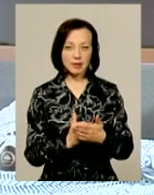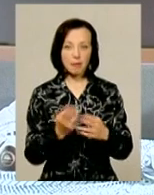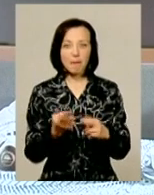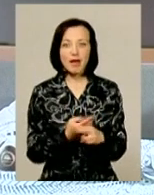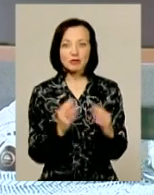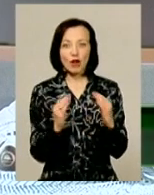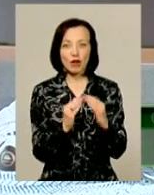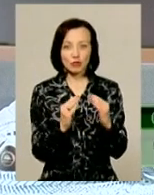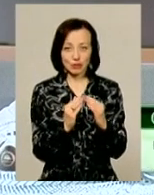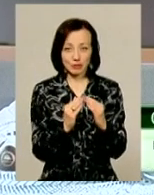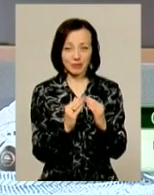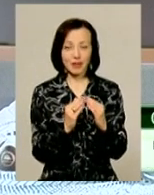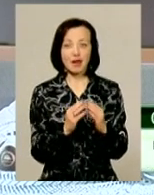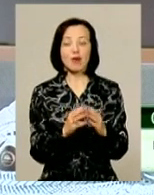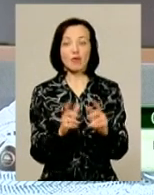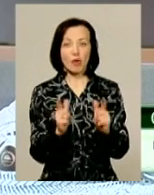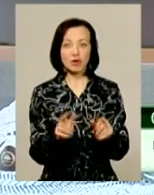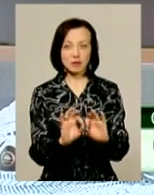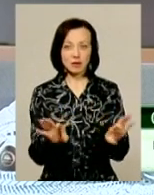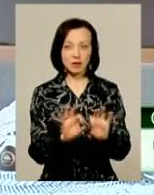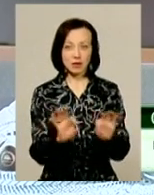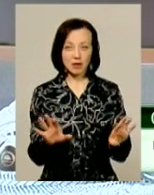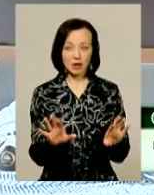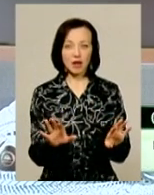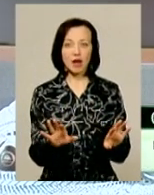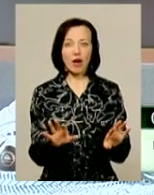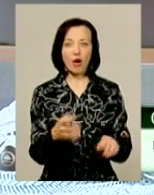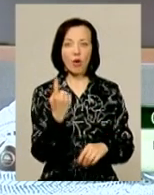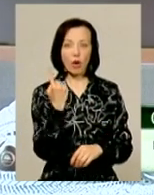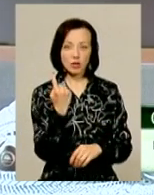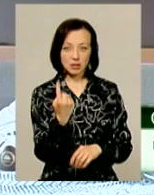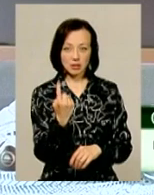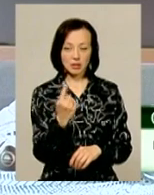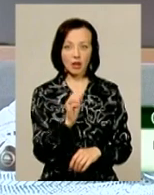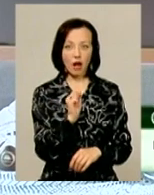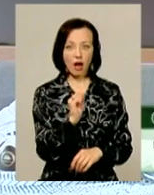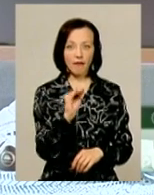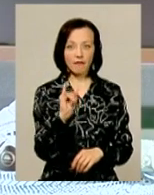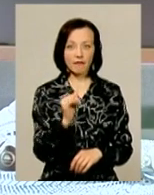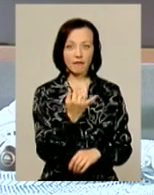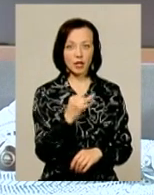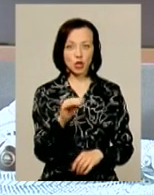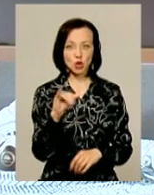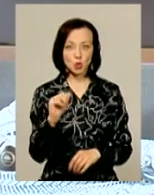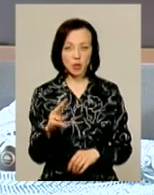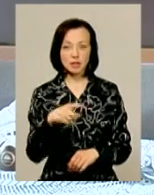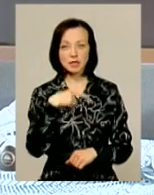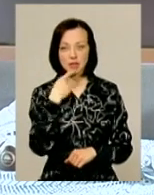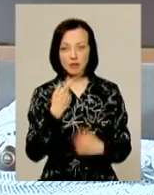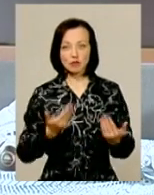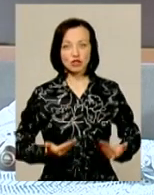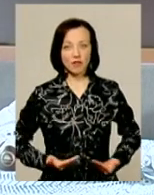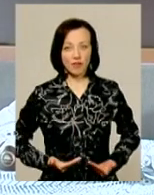безхатченків. Погодився дати коментар і відповідно дав коментар лише Руслан Афійчук. Він сказав, що він